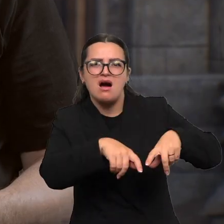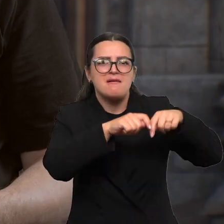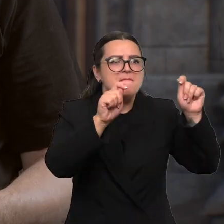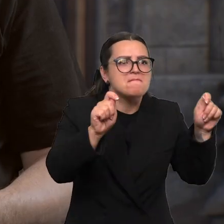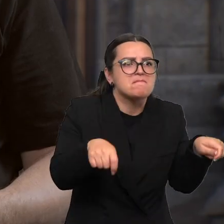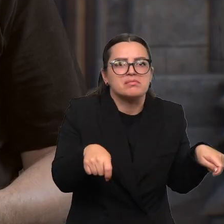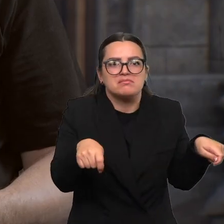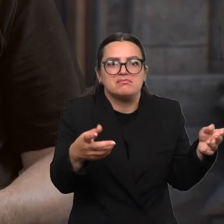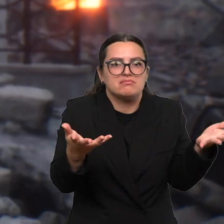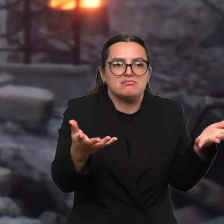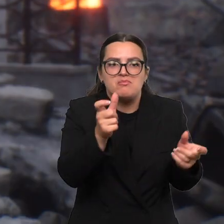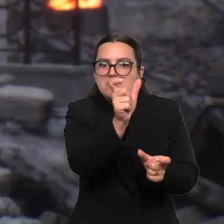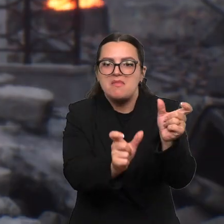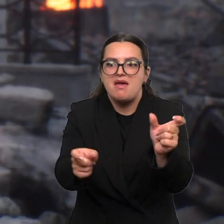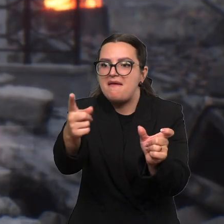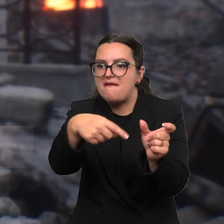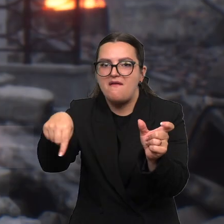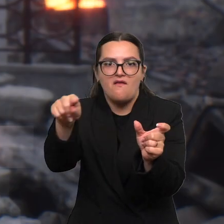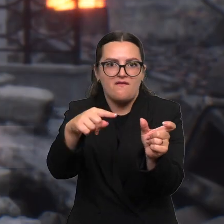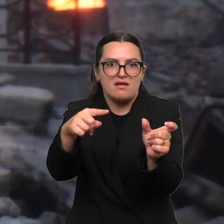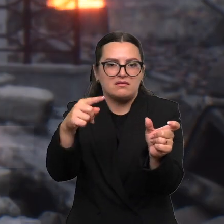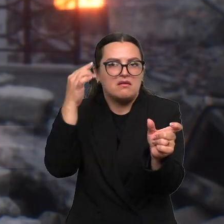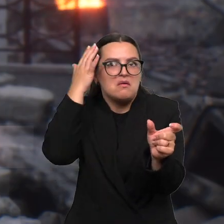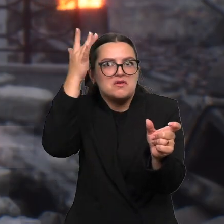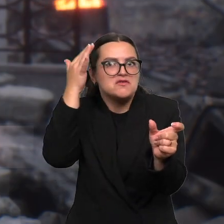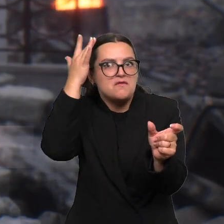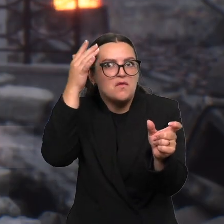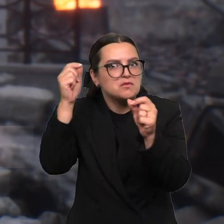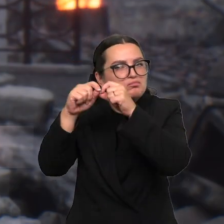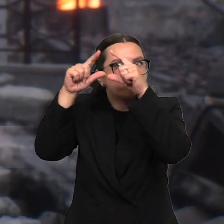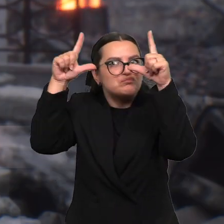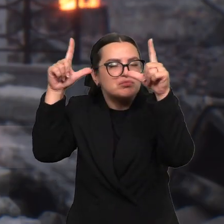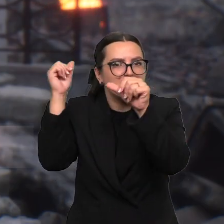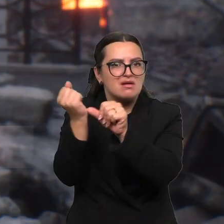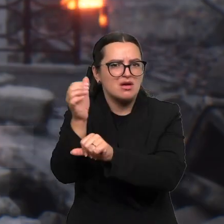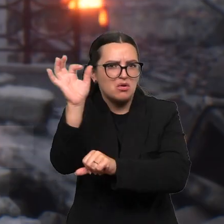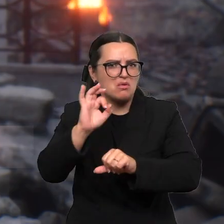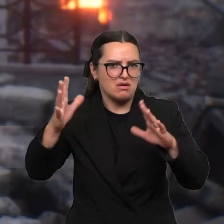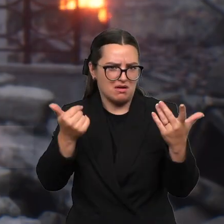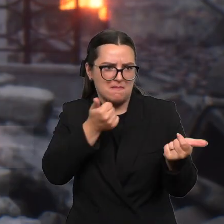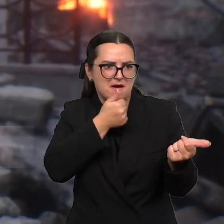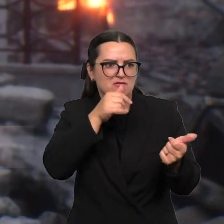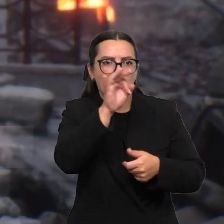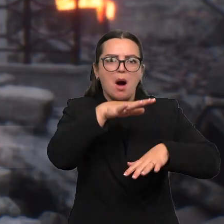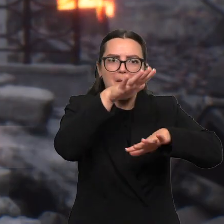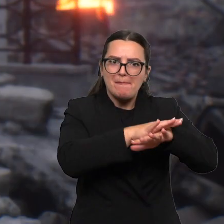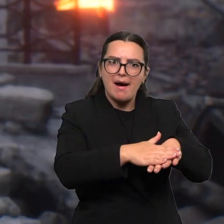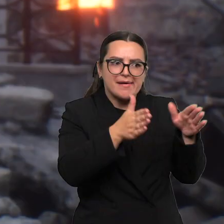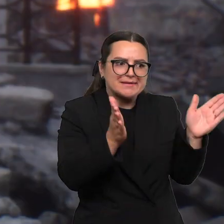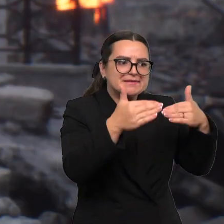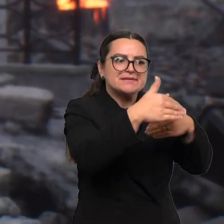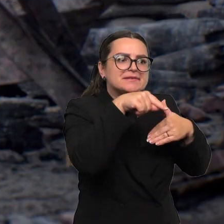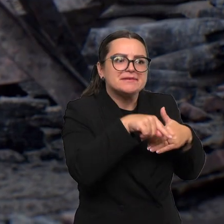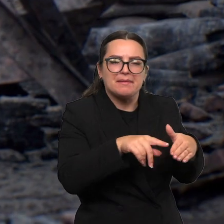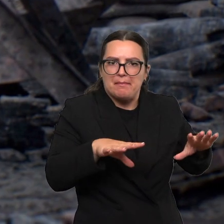veiksmai ar karas, ką gyventojams reikia bent jau įsivaizduoti? Kas daugmaž vyktų, pavyzdžiui, su mūsų bankų